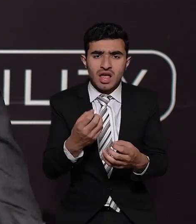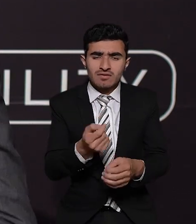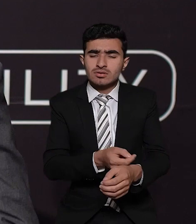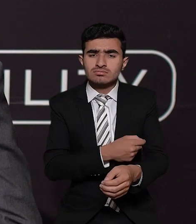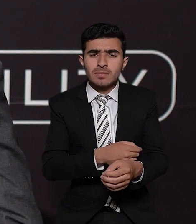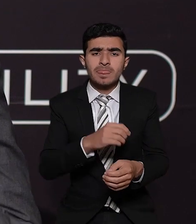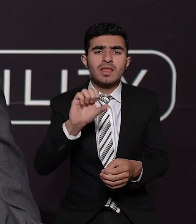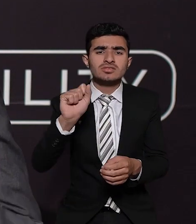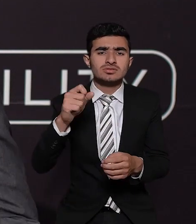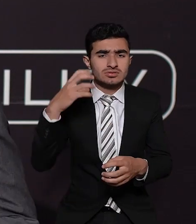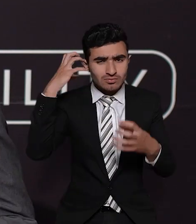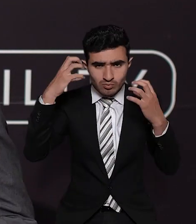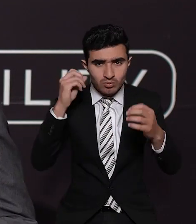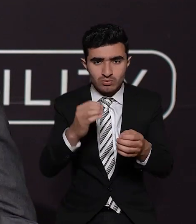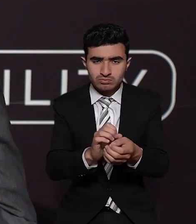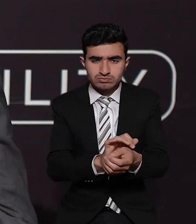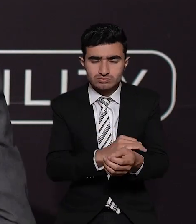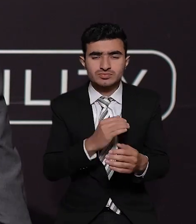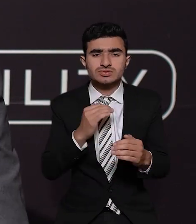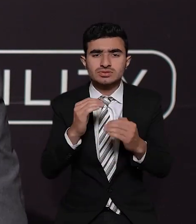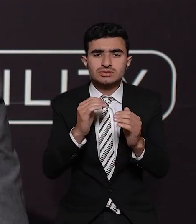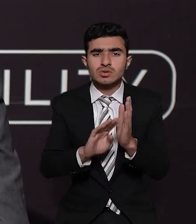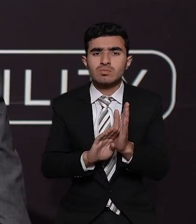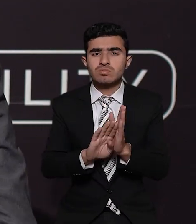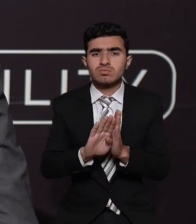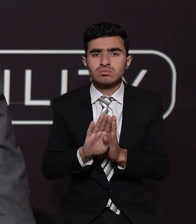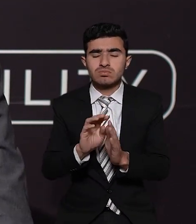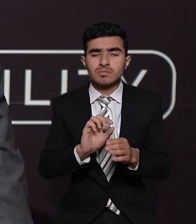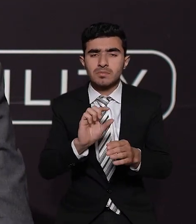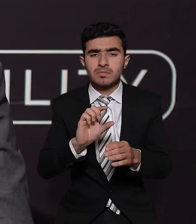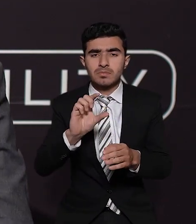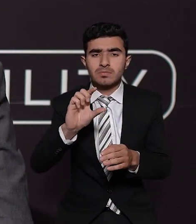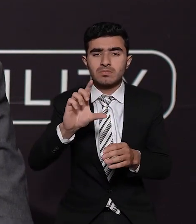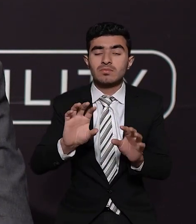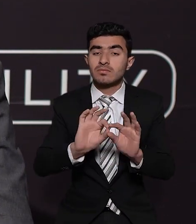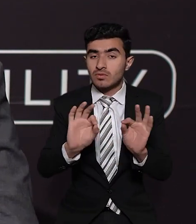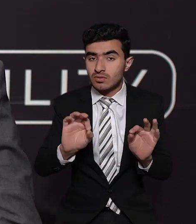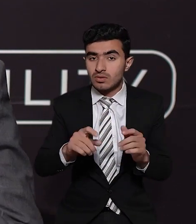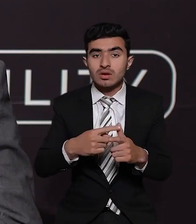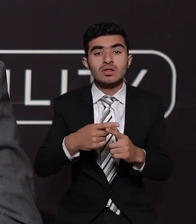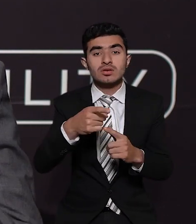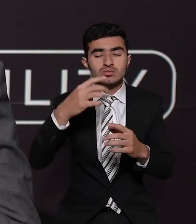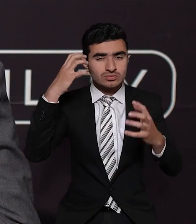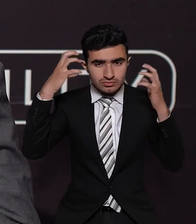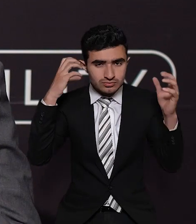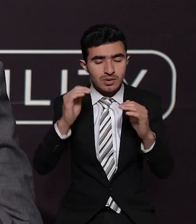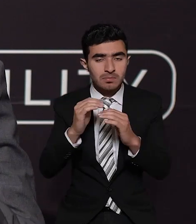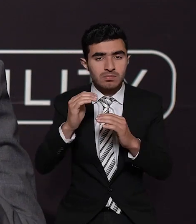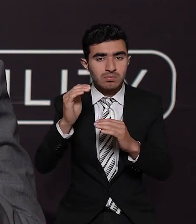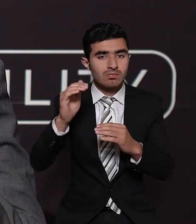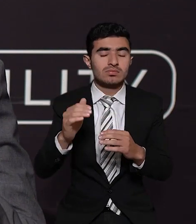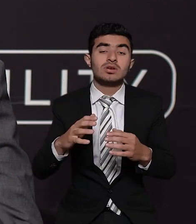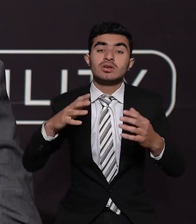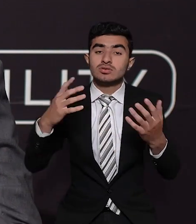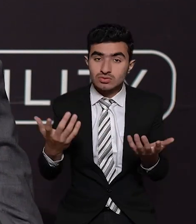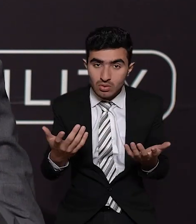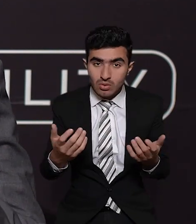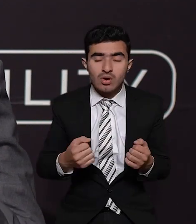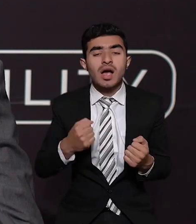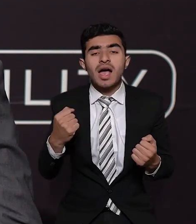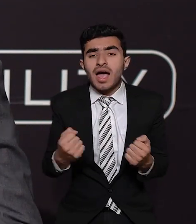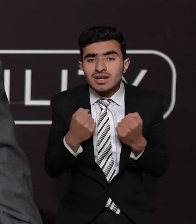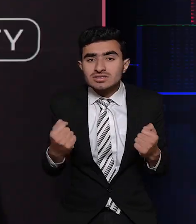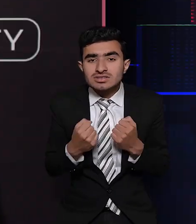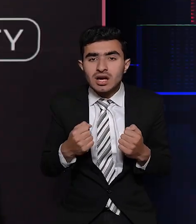مقدار بڑھتی جائے گی ویسے ویسے آپ سٹریس میں جاتے جائیں گے. تو ایکسرسائز جو ہے اس کے